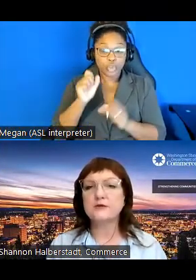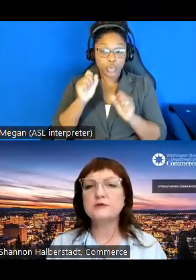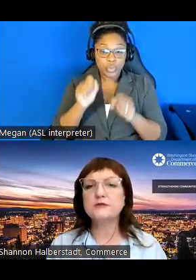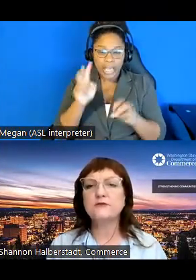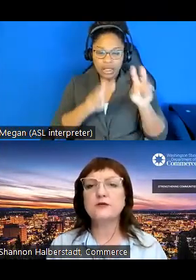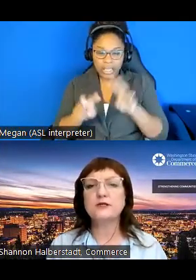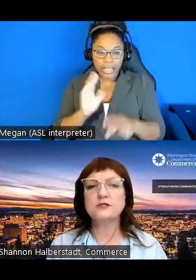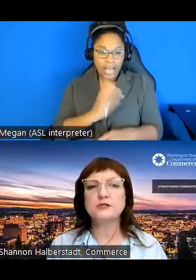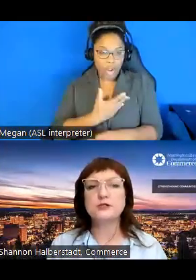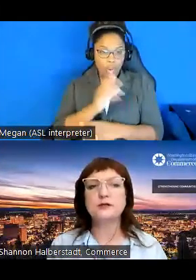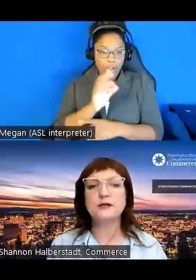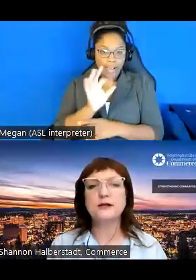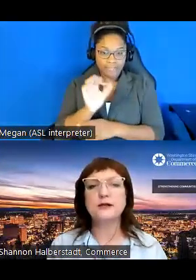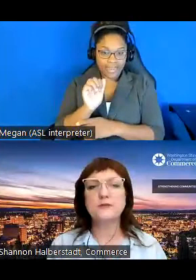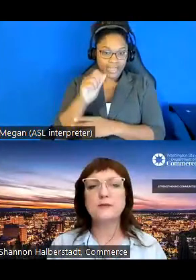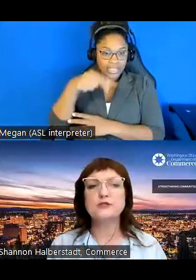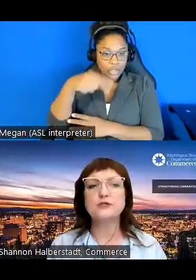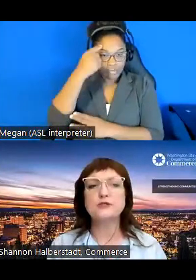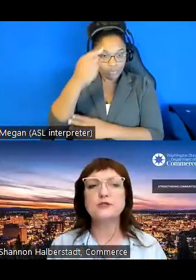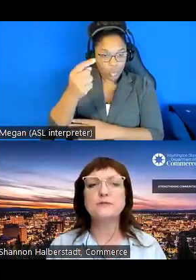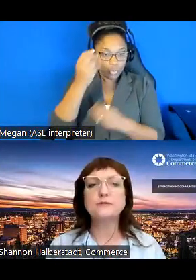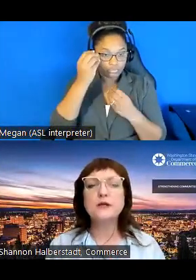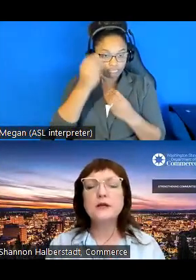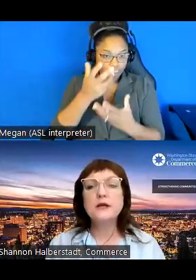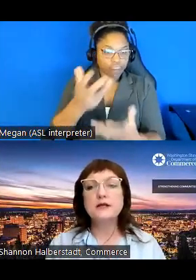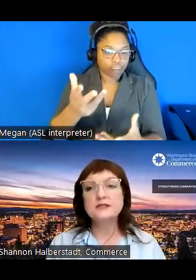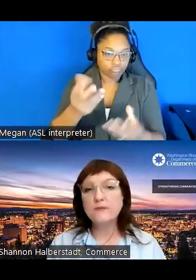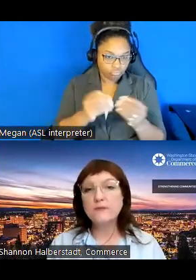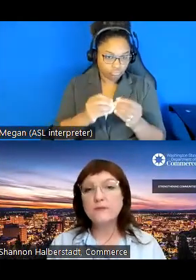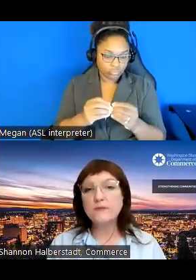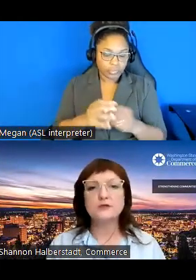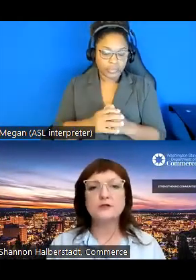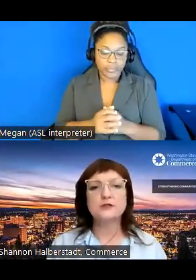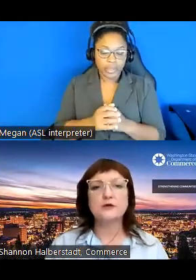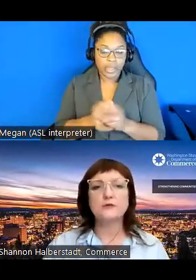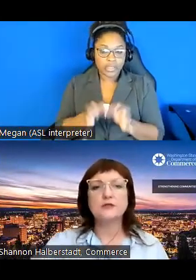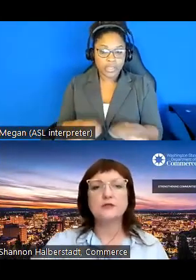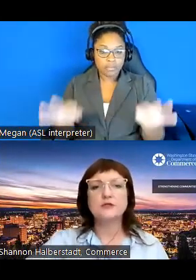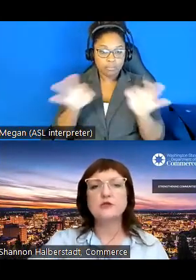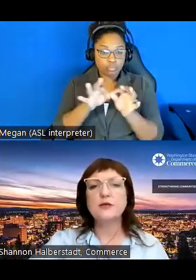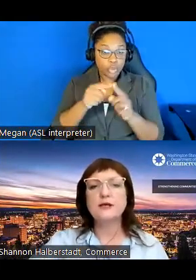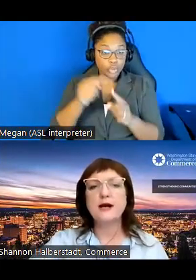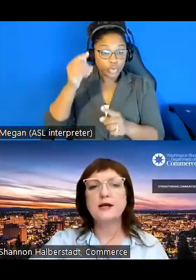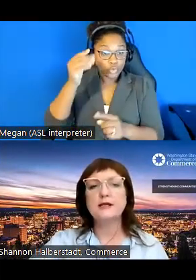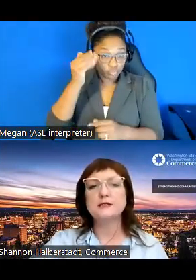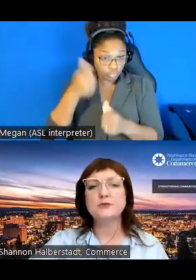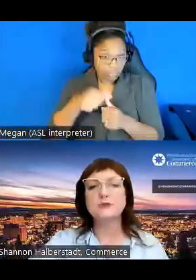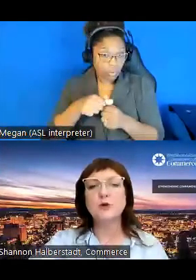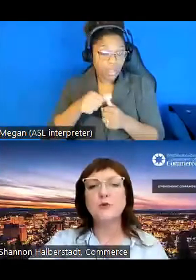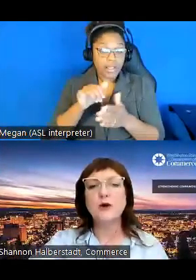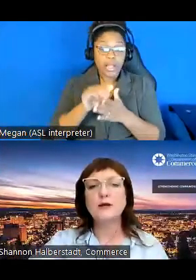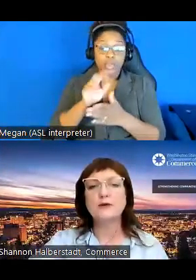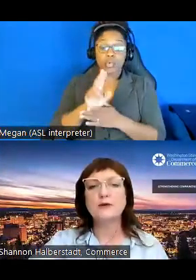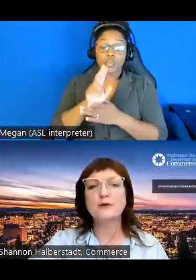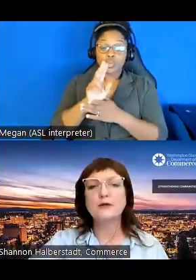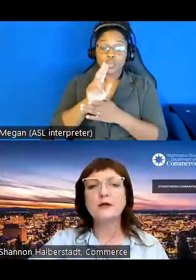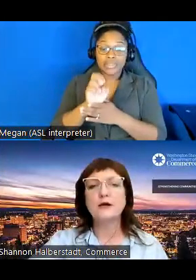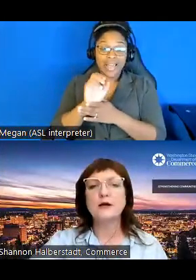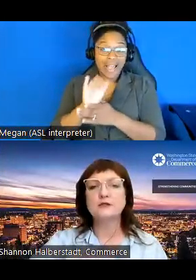또한 Department of Revenue 연락하셔가지고 질문하시면 될 것 같습니다. 됩니다.